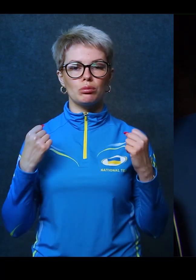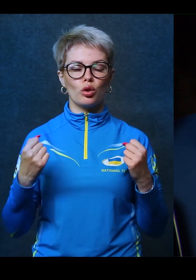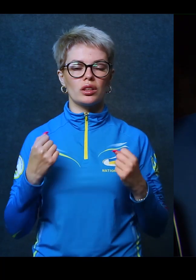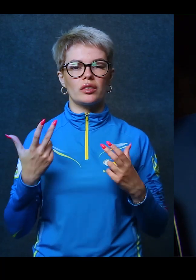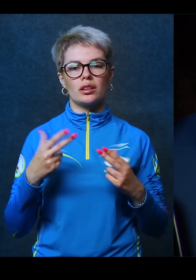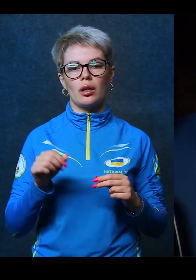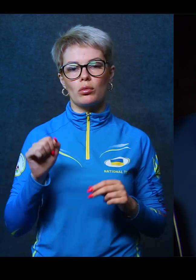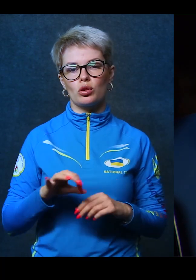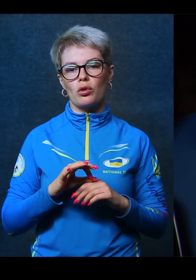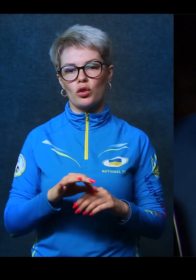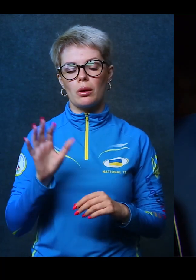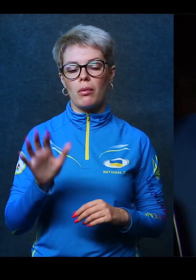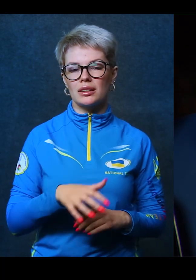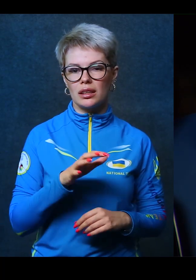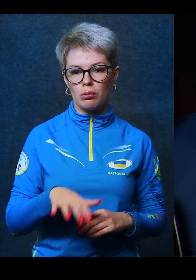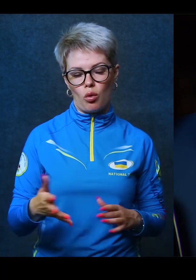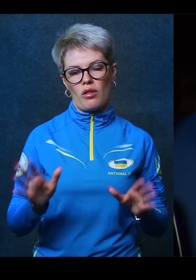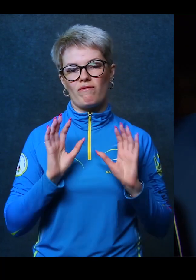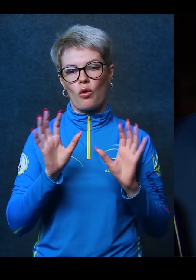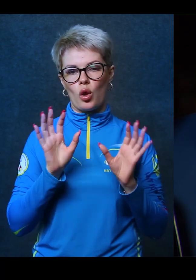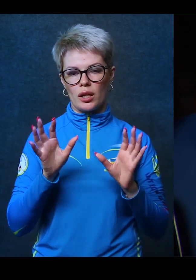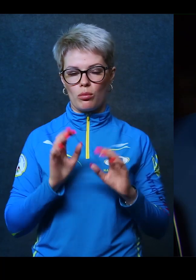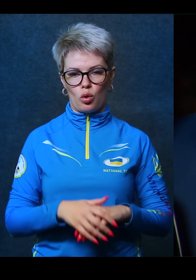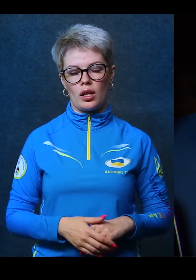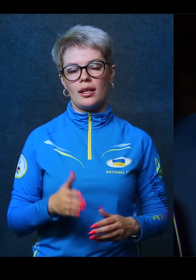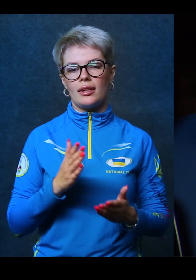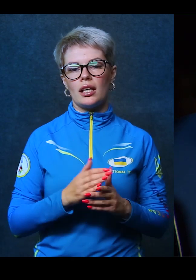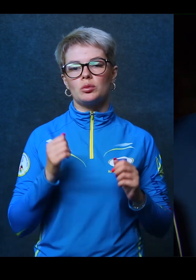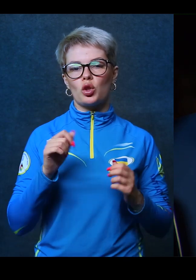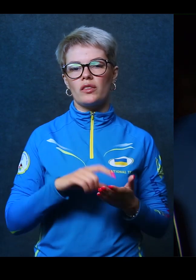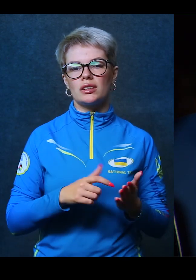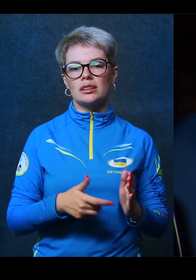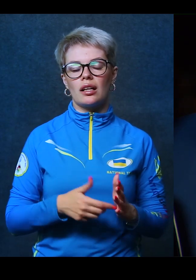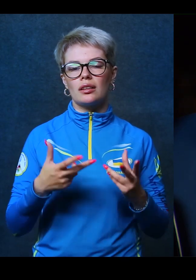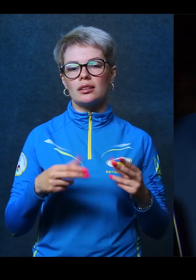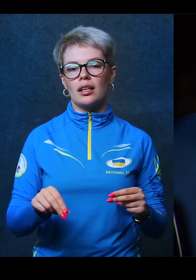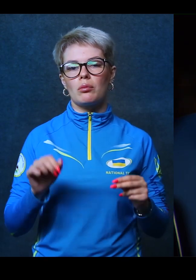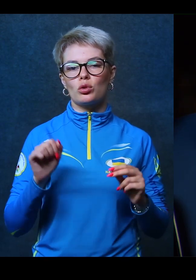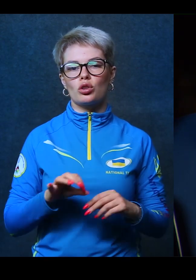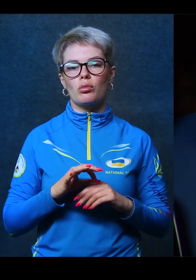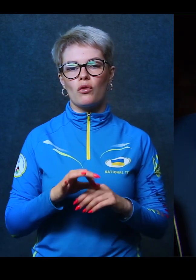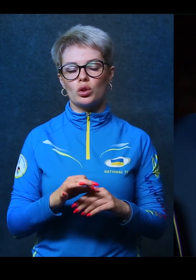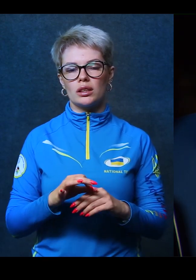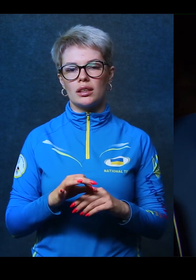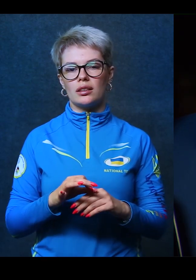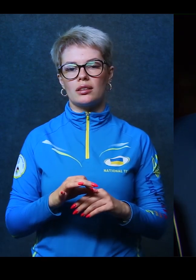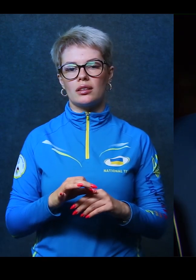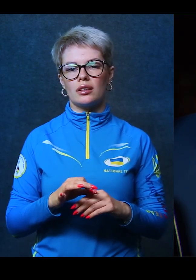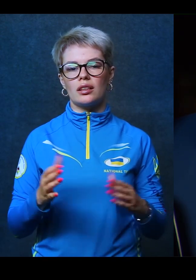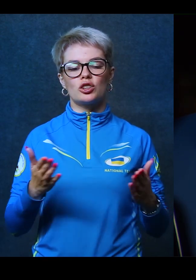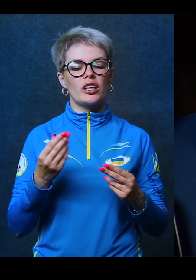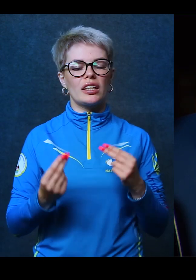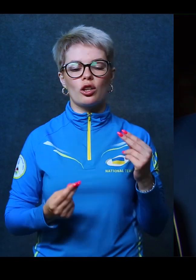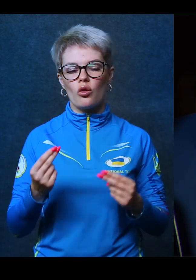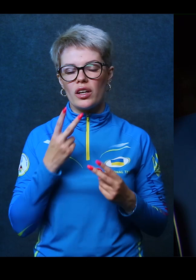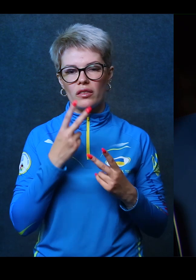де можна проводити баскетбол, волейбол. Є спортивний зал, де можна проводити там якісь ще